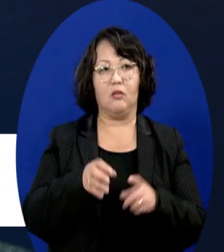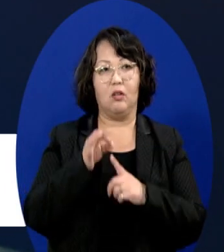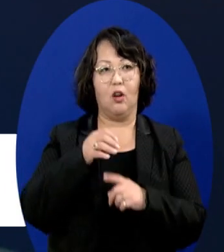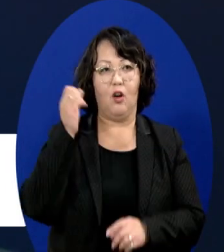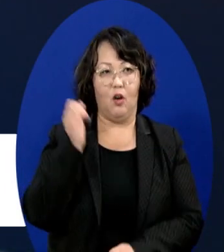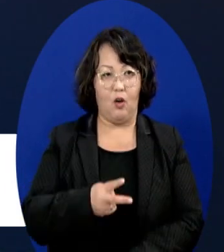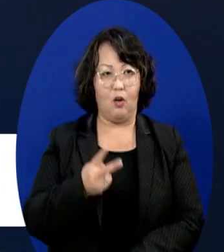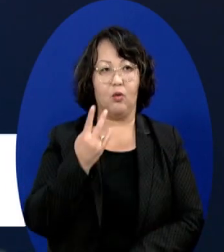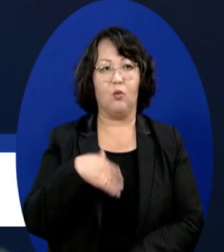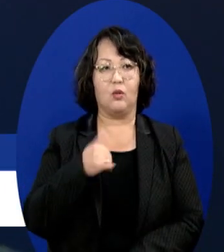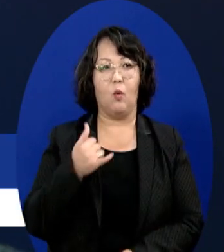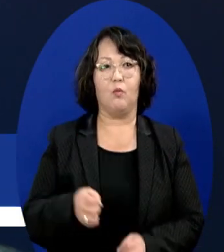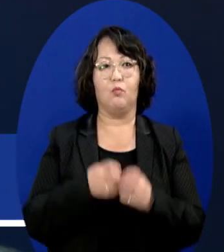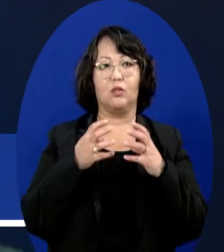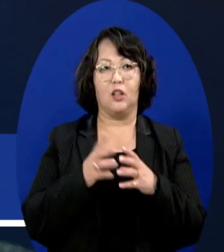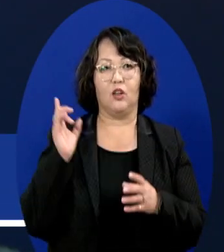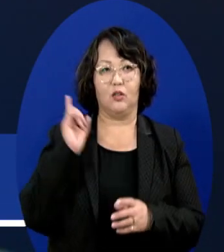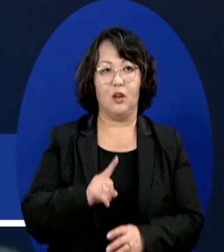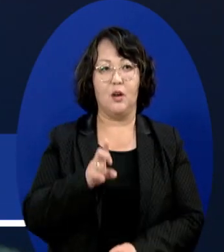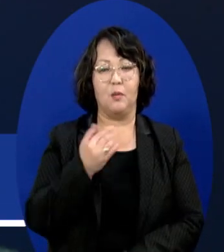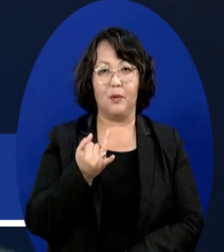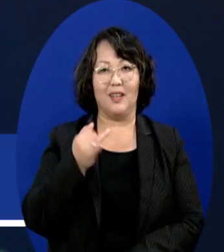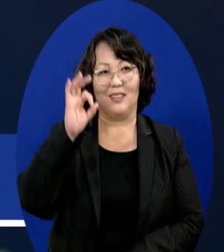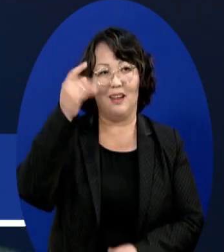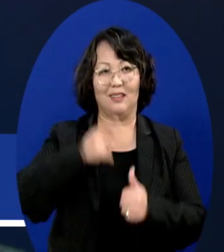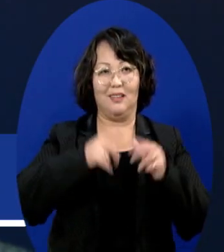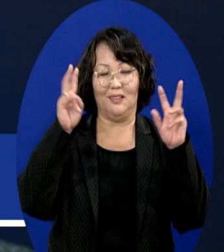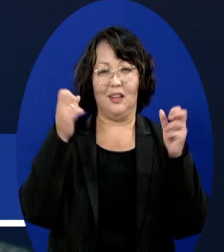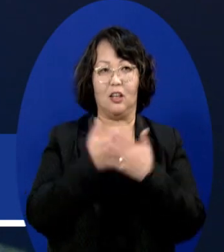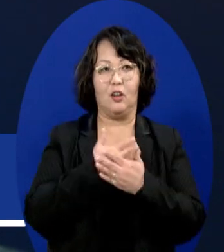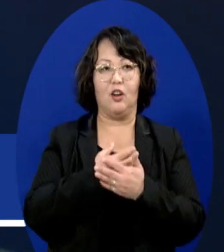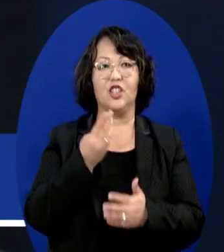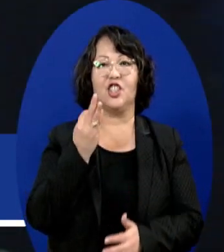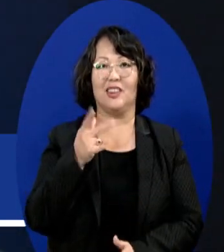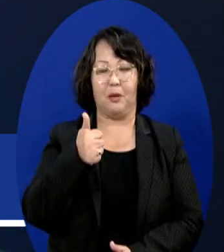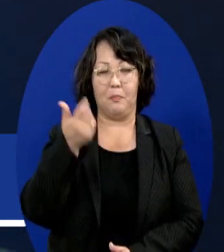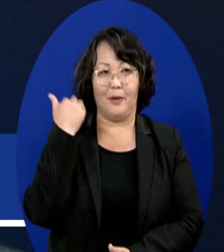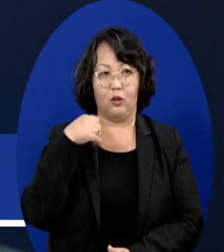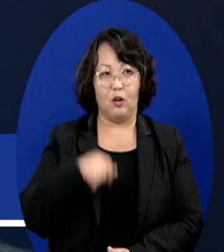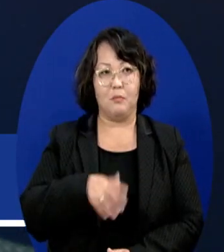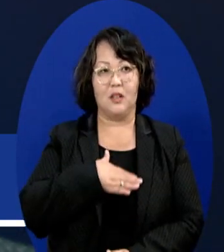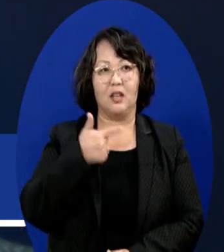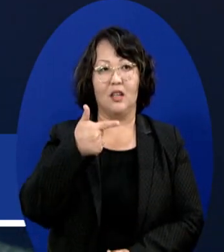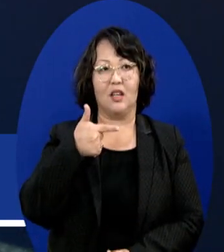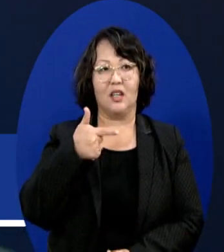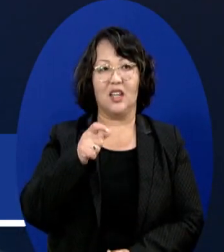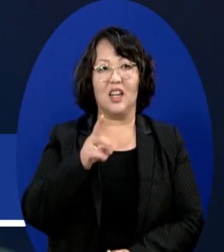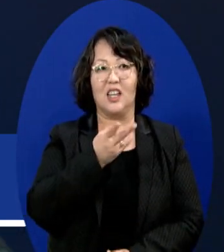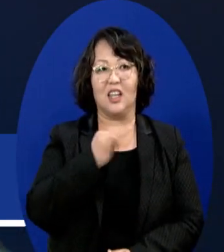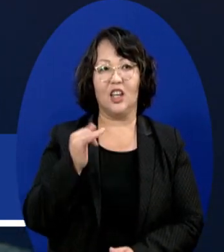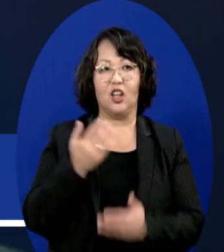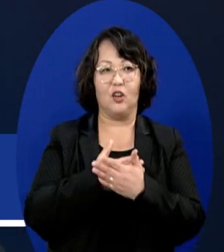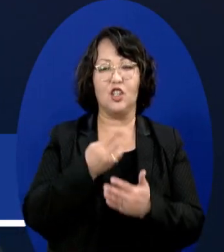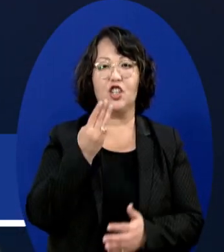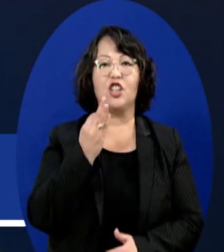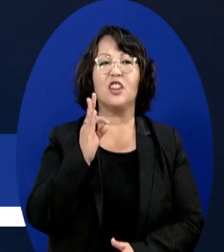уран бүтээлээр оролцож байна. Өнгөрсөн жил миний Би нар уран сайхны кино шилдэг киногоор шалгарч ирсэн бол энэ жил миний Гэргийн кино шилдэг зохиолчор шалгарлаа.